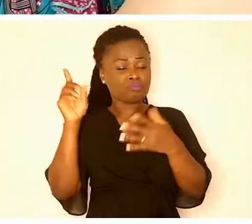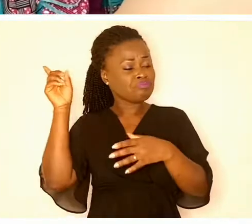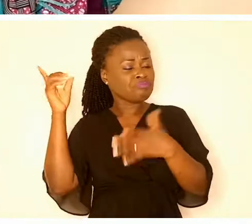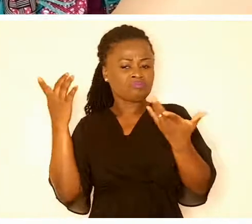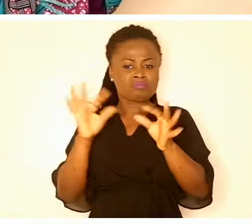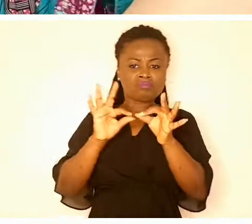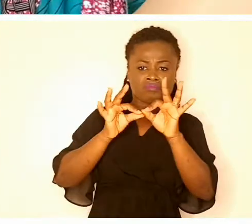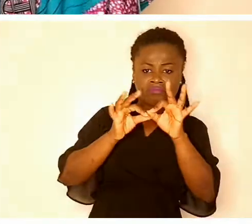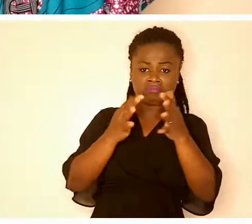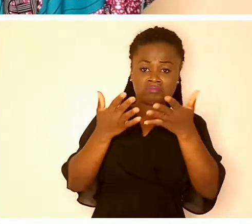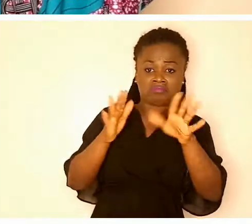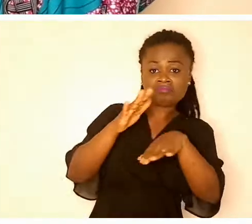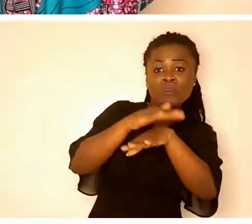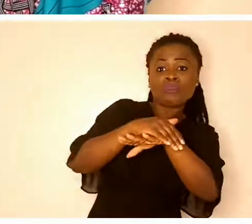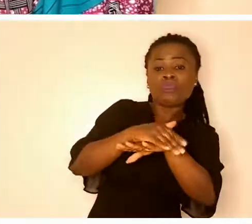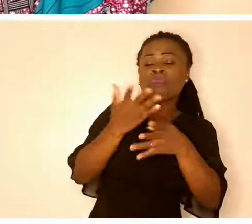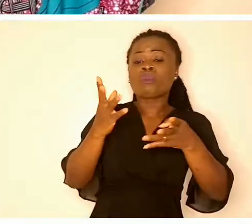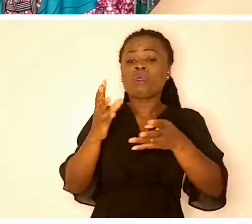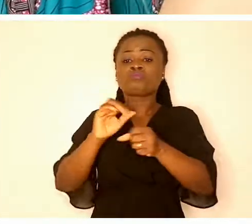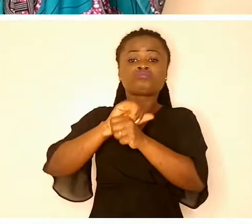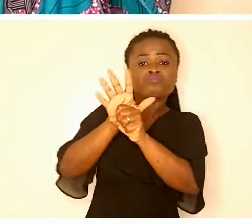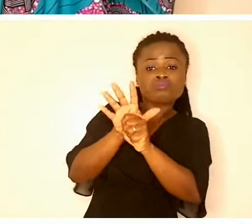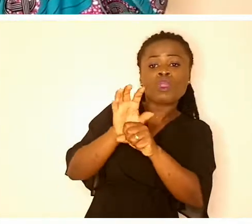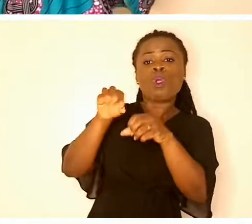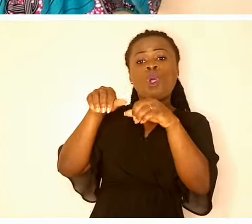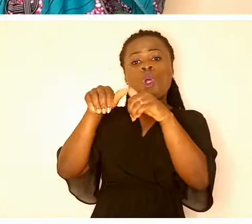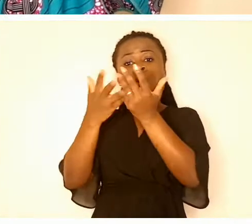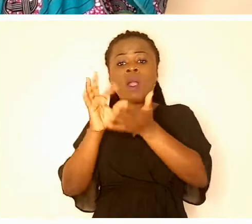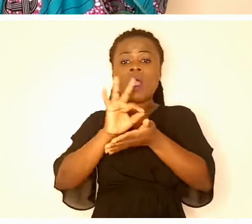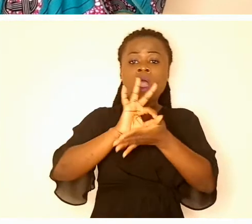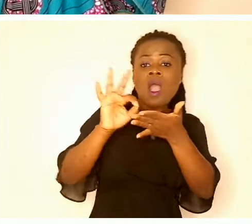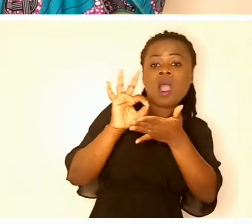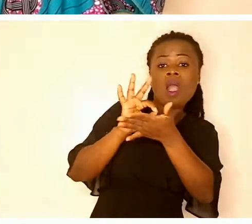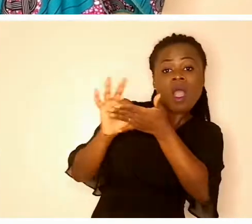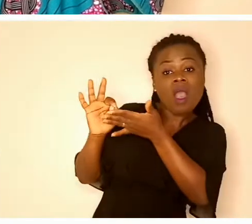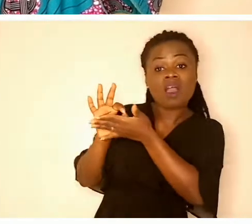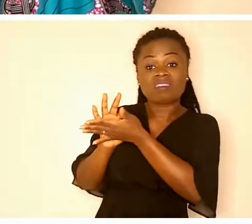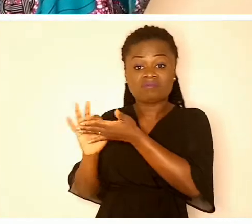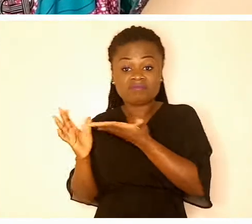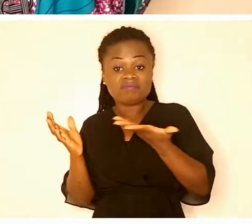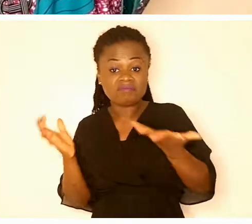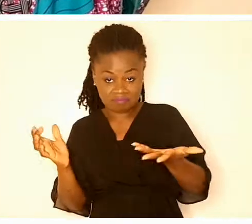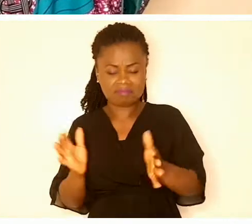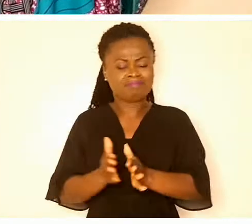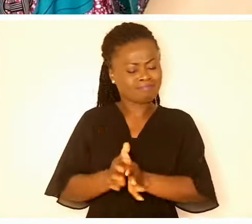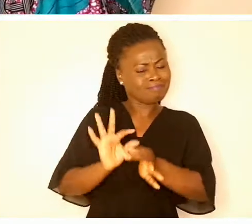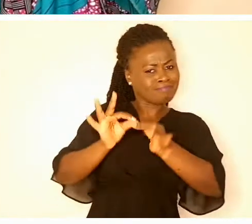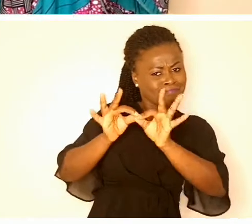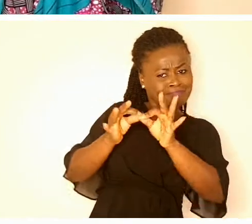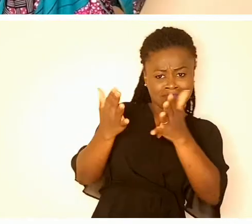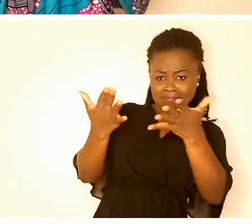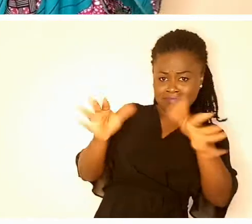prestation à une télé pour faire le point de la situation sur la pandémie